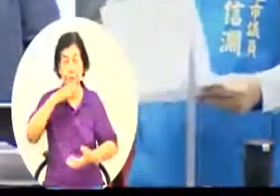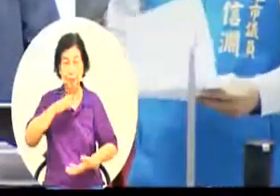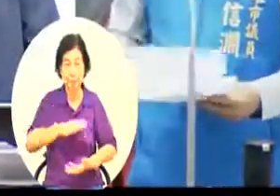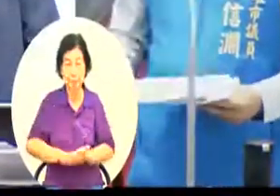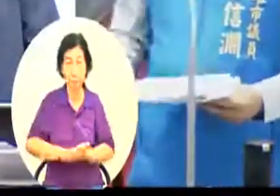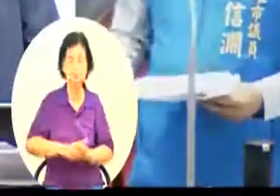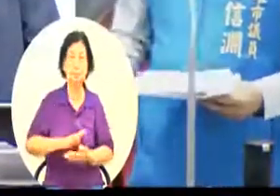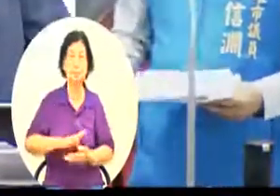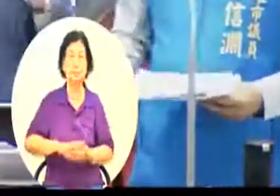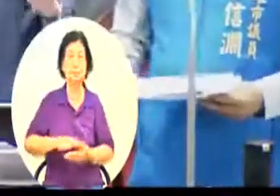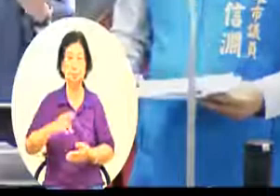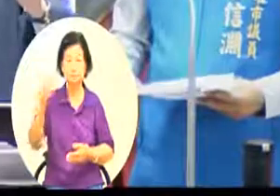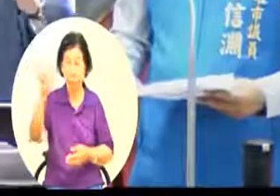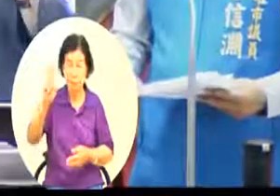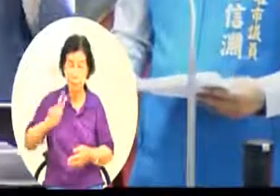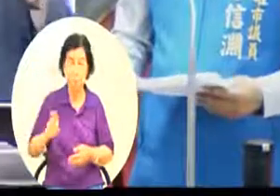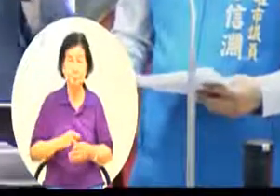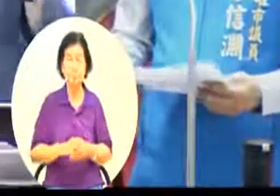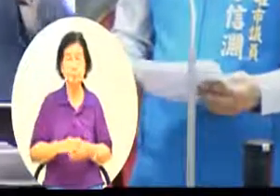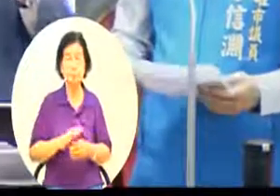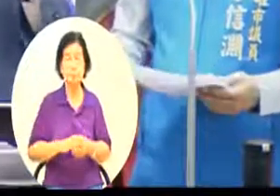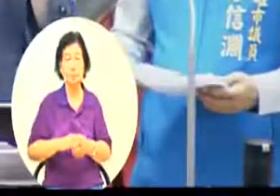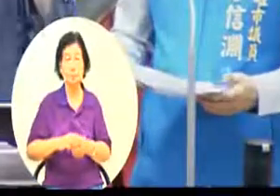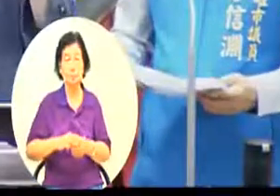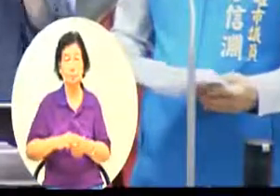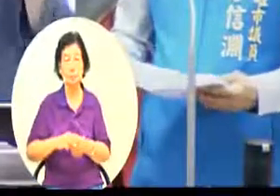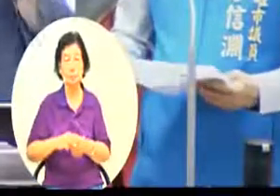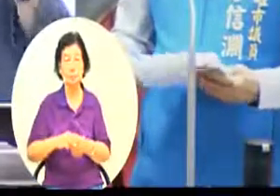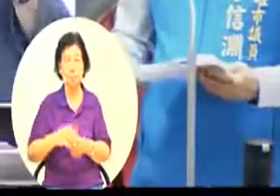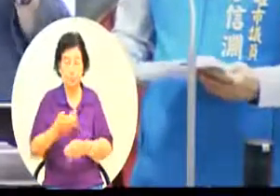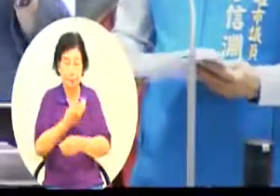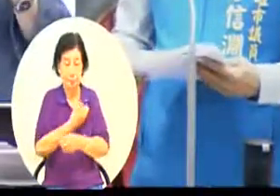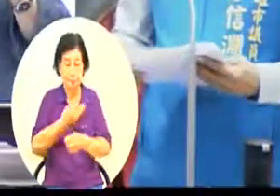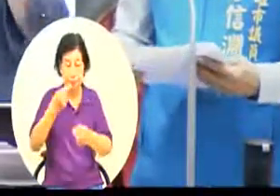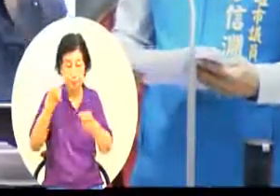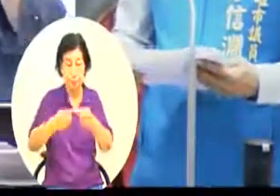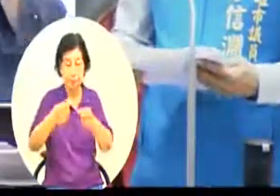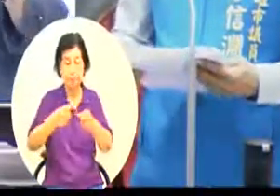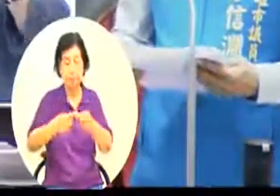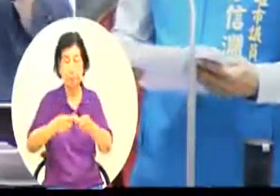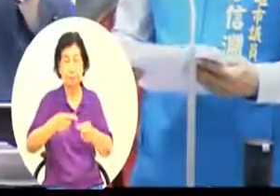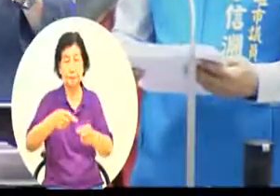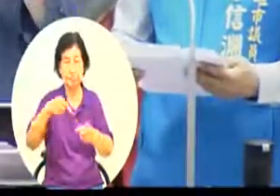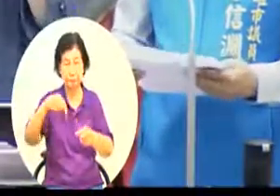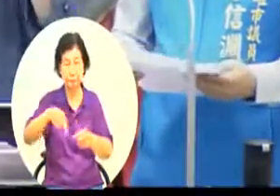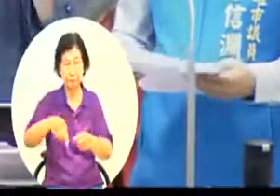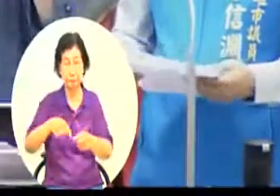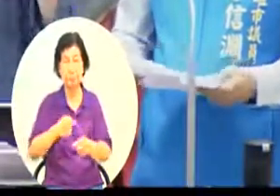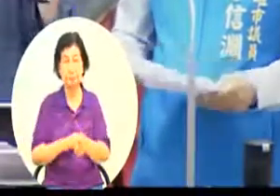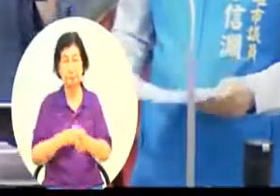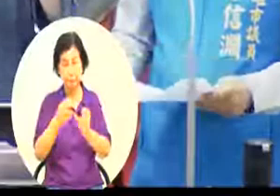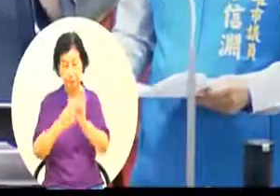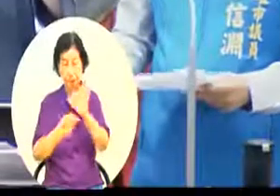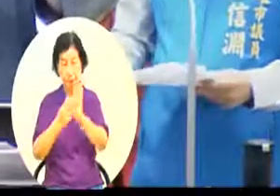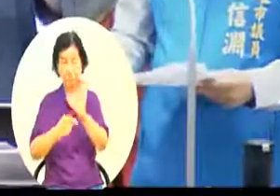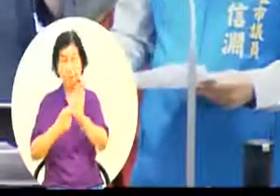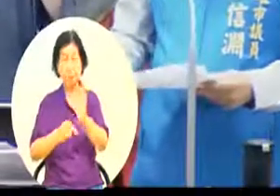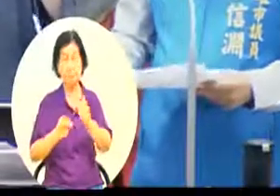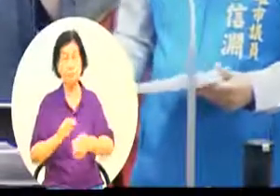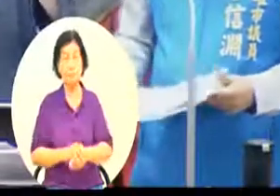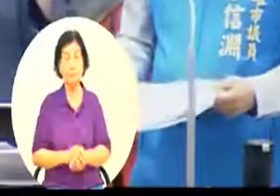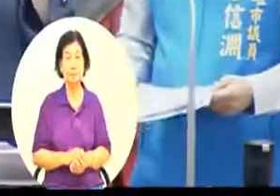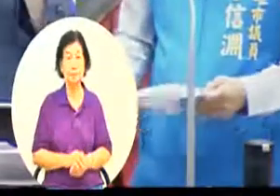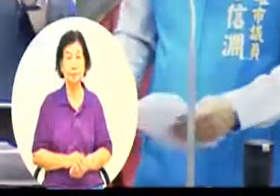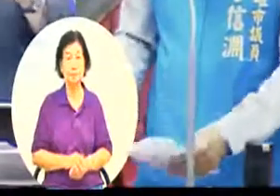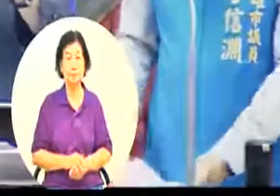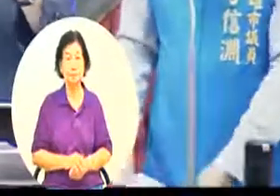是非常新的科技。我甲本议员说明，歹势我讲的，就是讲因这是拢属